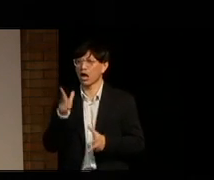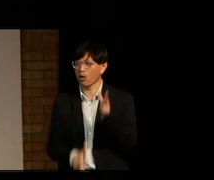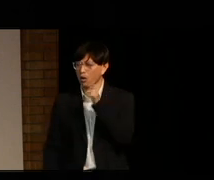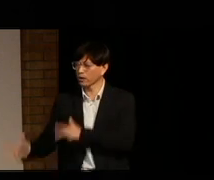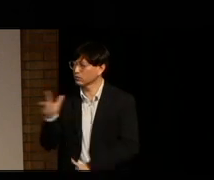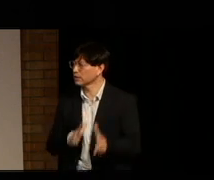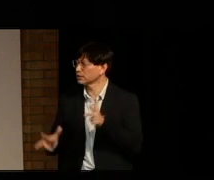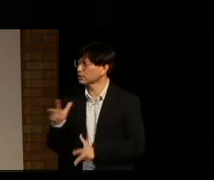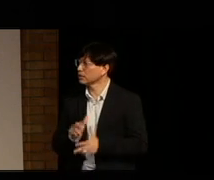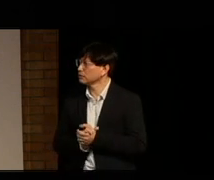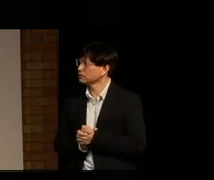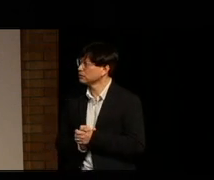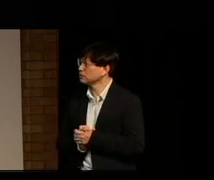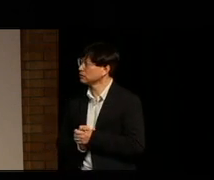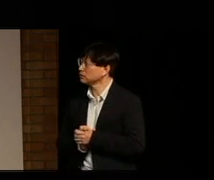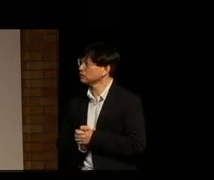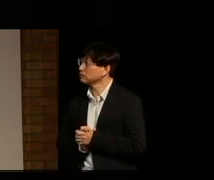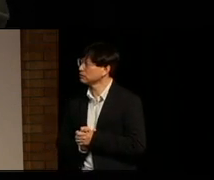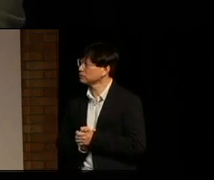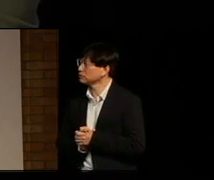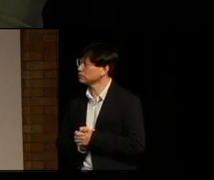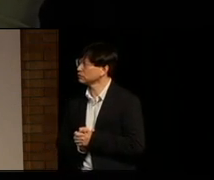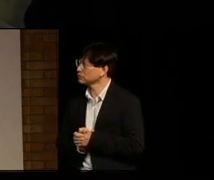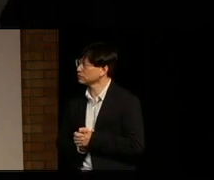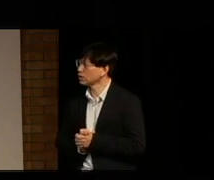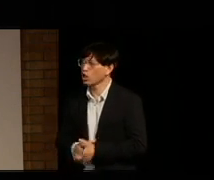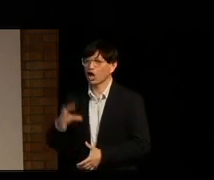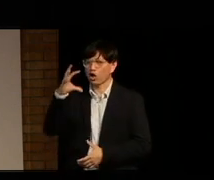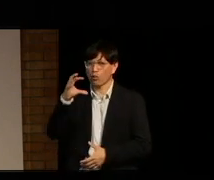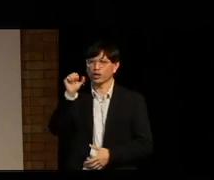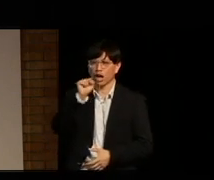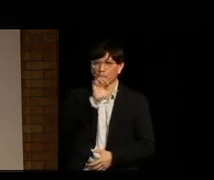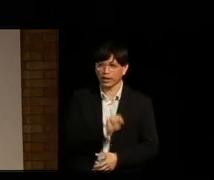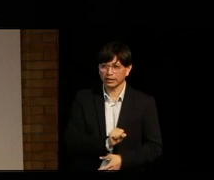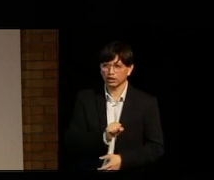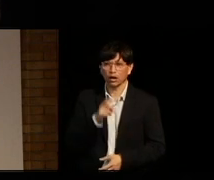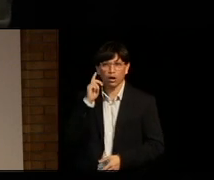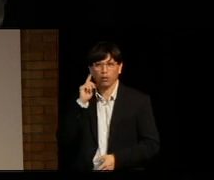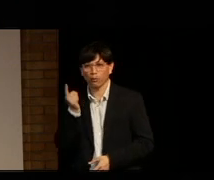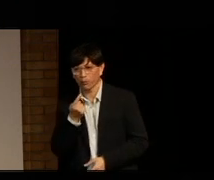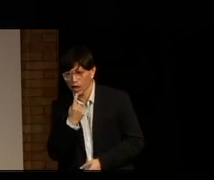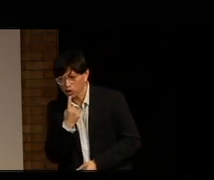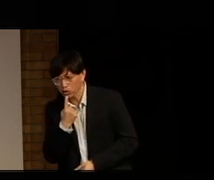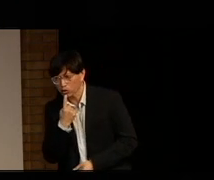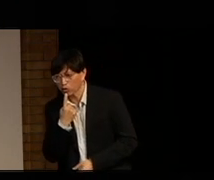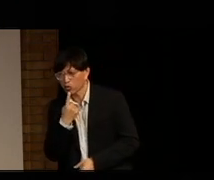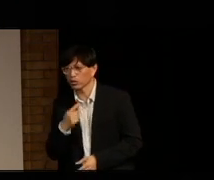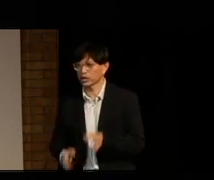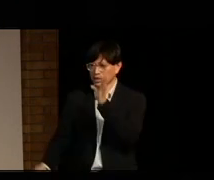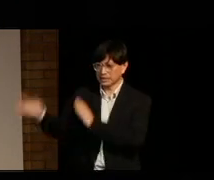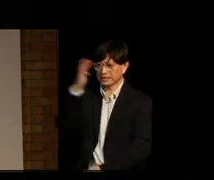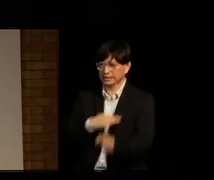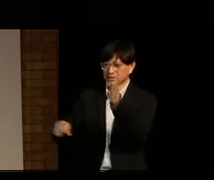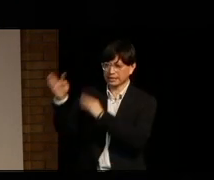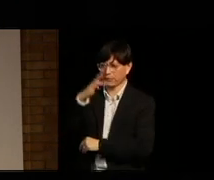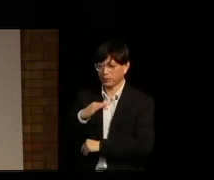usata anche come una lingua come una comunicazione aumentativa alternativa quindi sia per i sordi sia per le alcune abilità un po' più